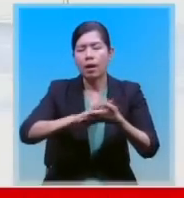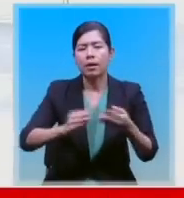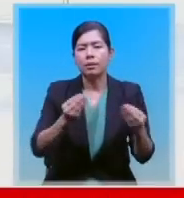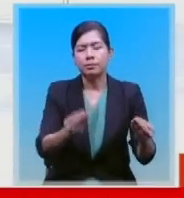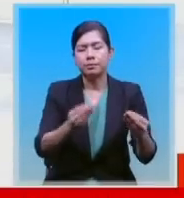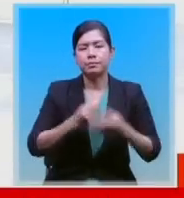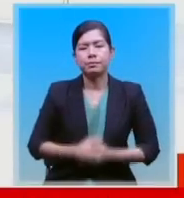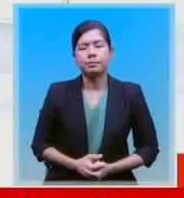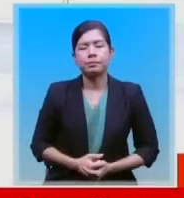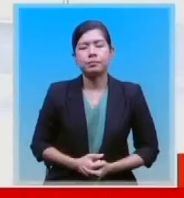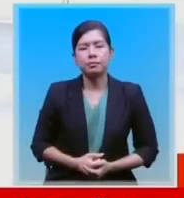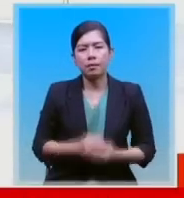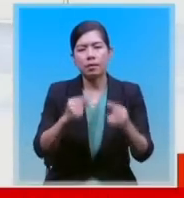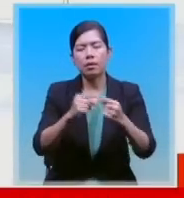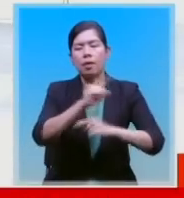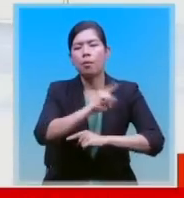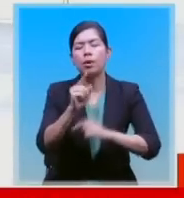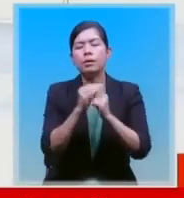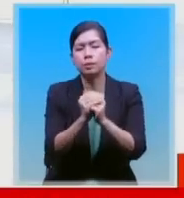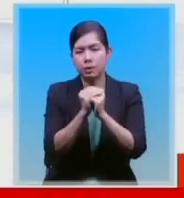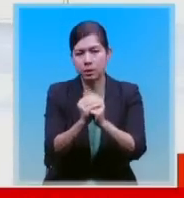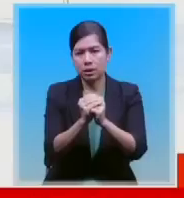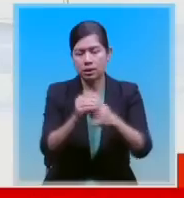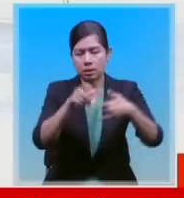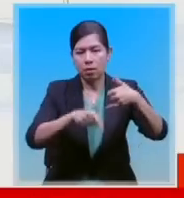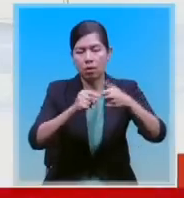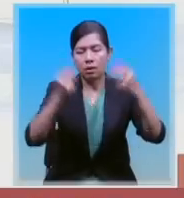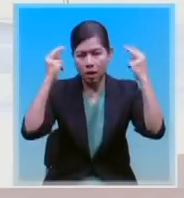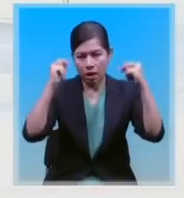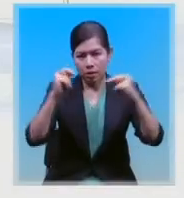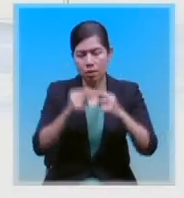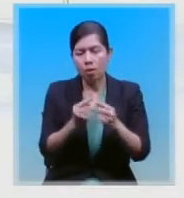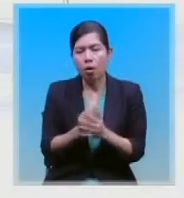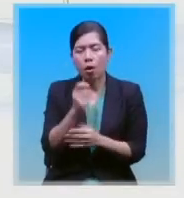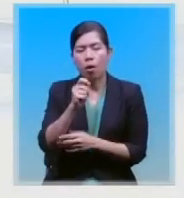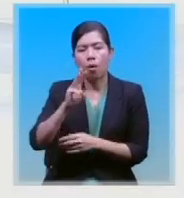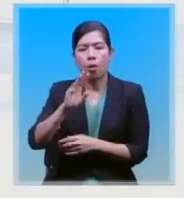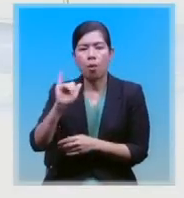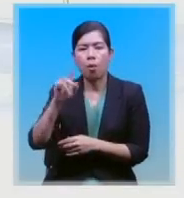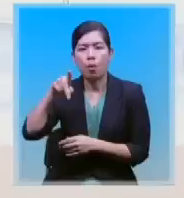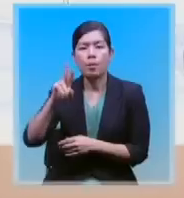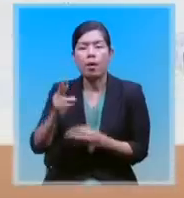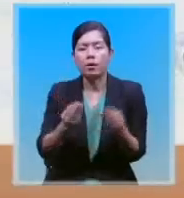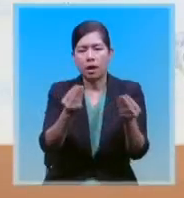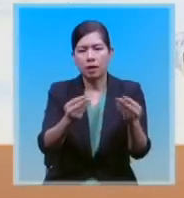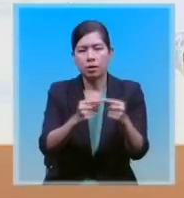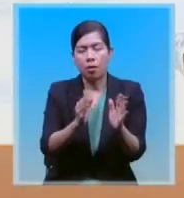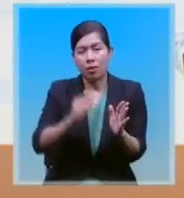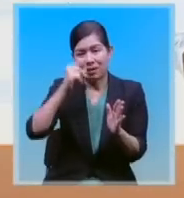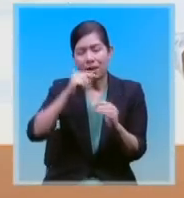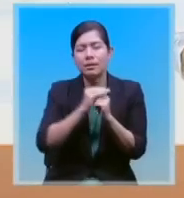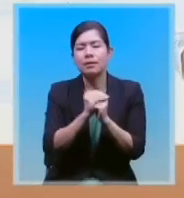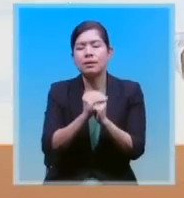และเนื่องในเทศกาลวันตรุษจีนนะคะนายกรัฐมนตรีก็มีการอวยพรให้คนไทยเชื้อสายจีนนั้นมีความสุขตล